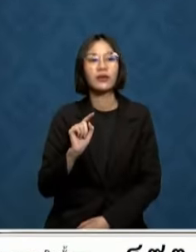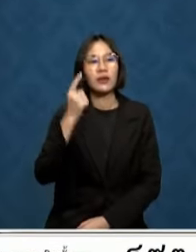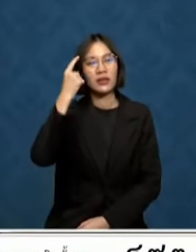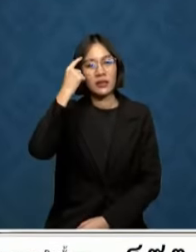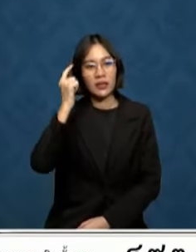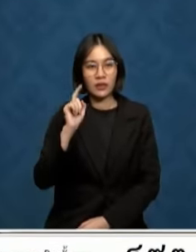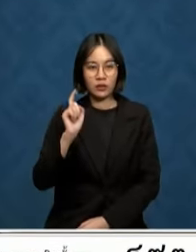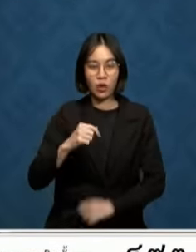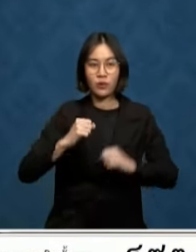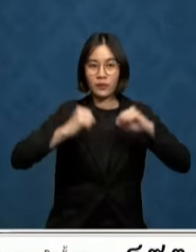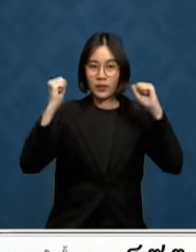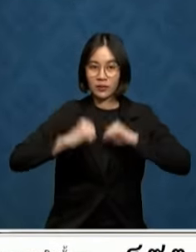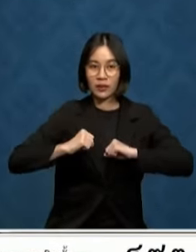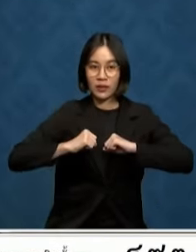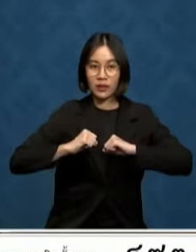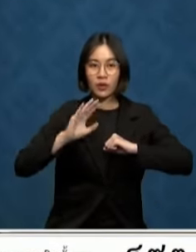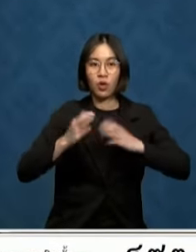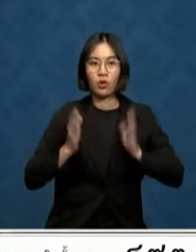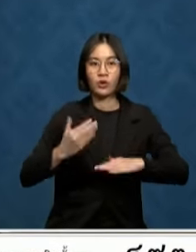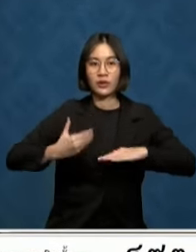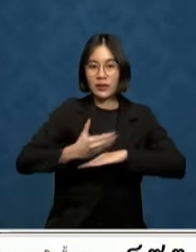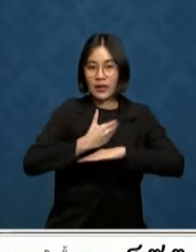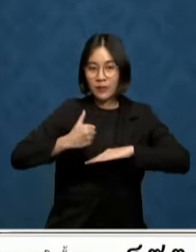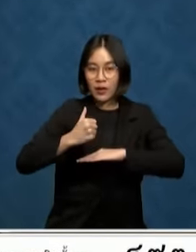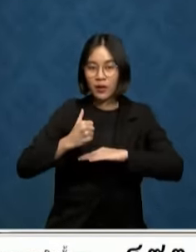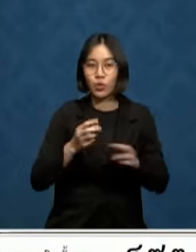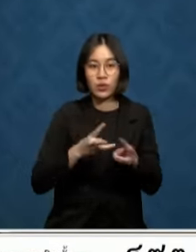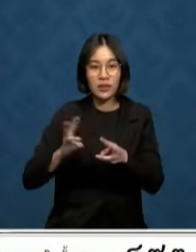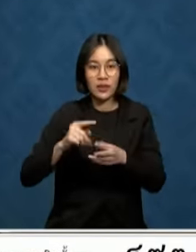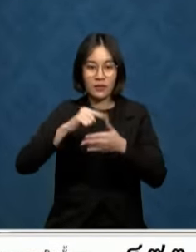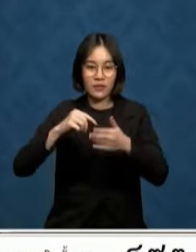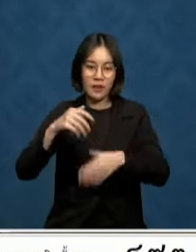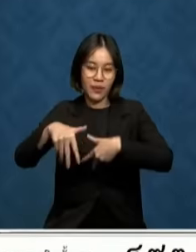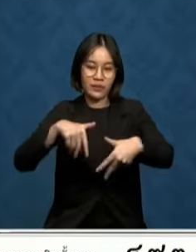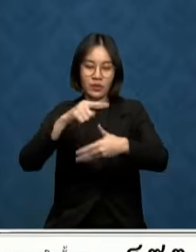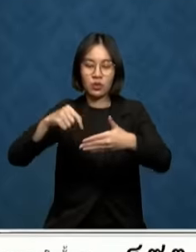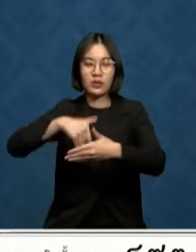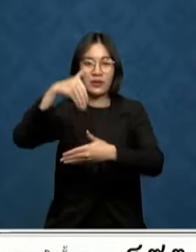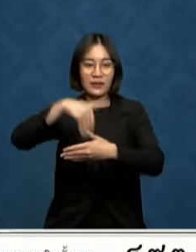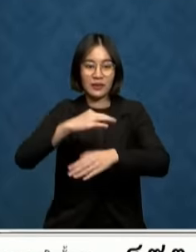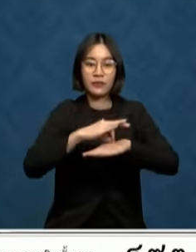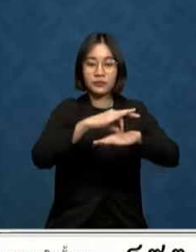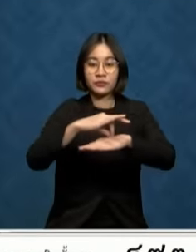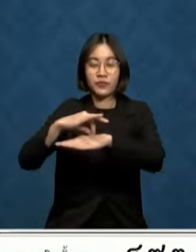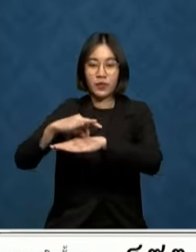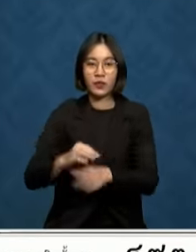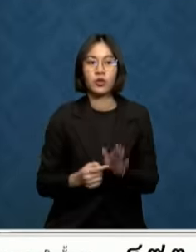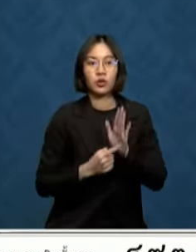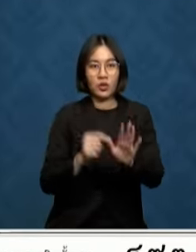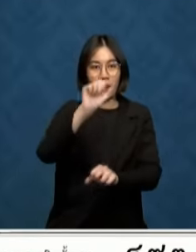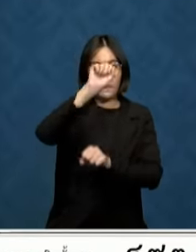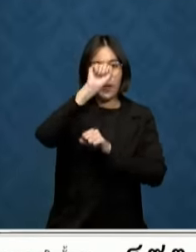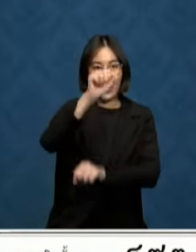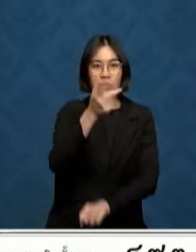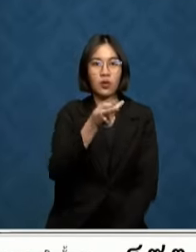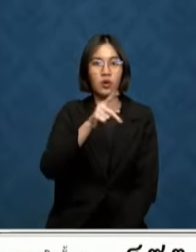วรทจะเป็นชั้นธามติดของนักการเมืองที่มาจากการเลอกตั้งโดยประชาชนเช่ญประกาศคมรัศา